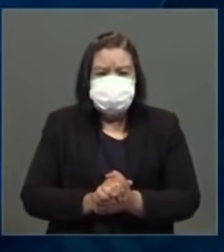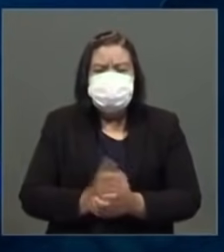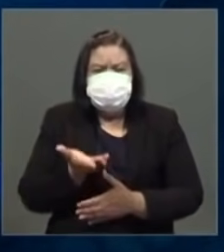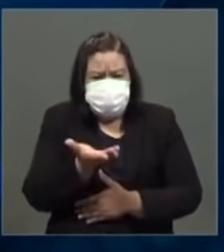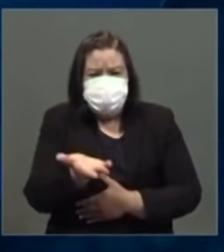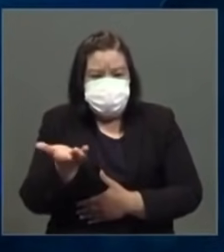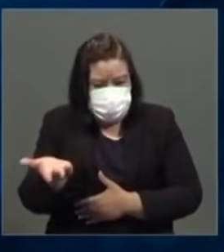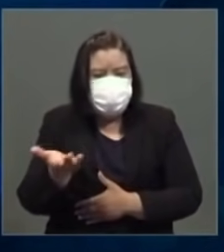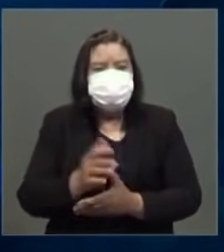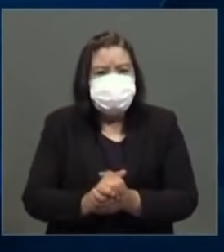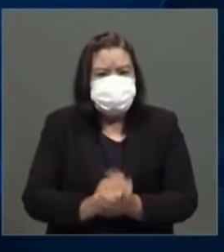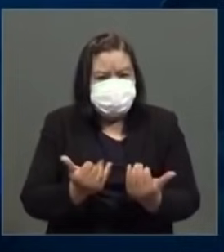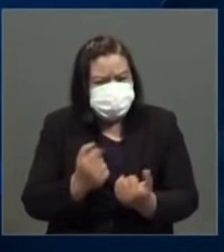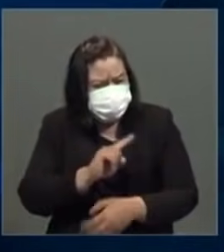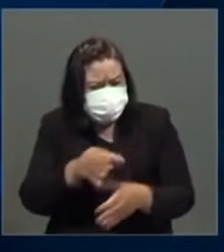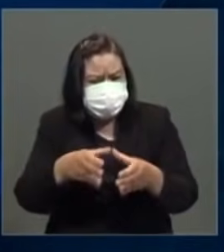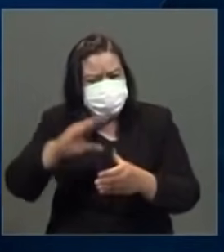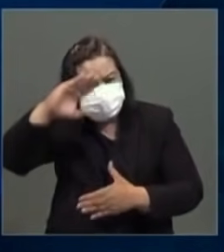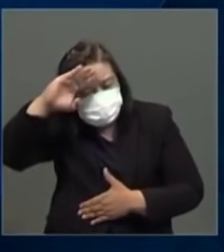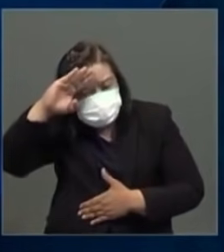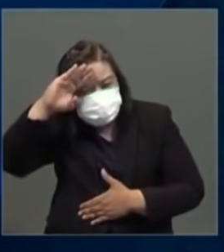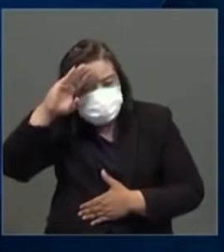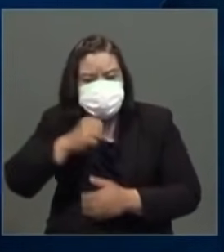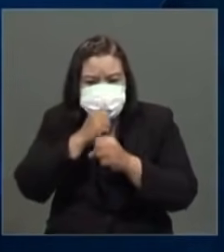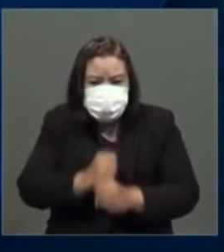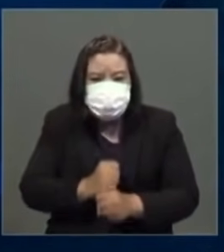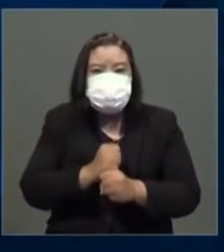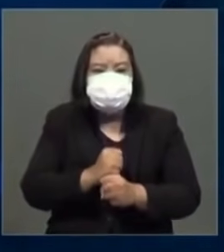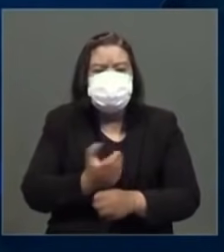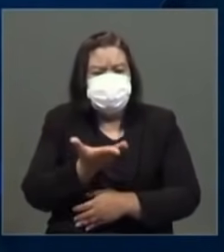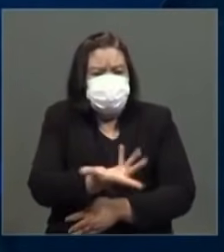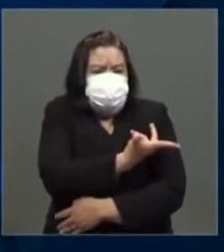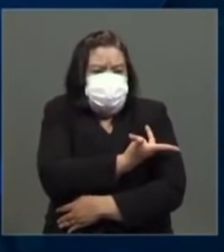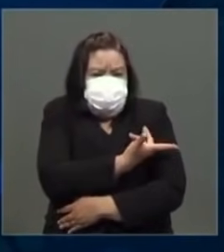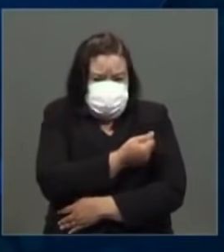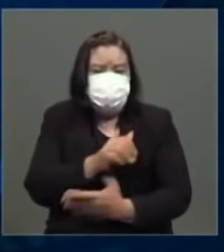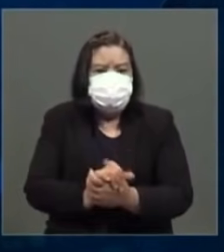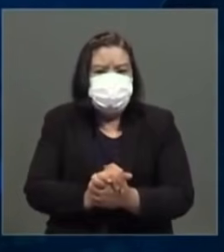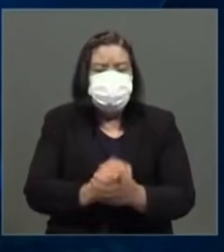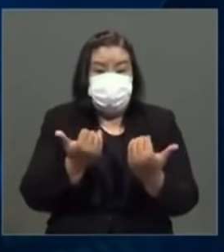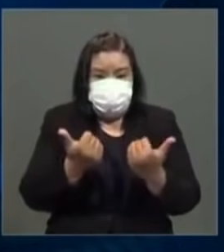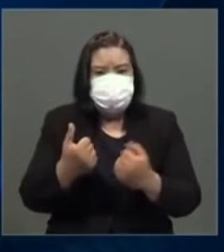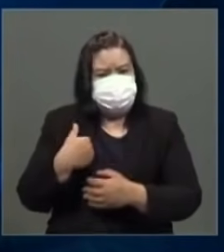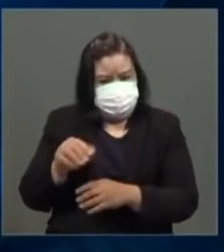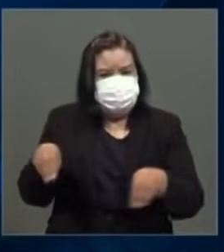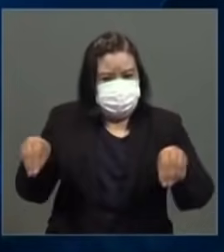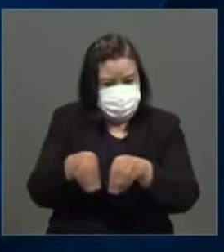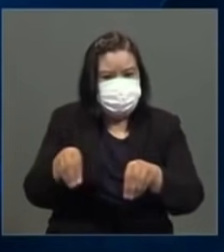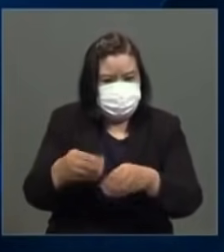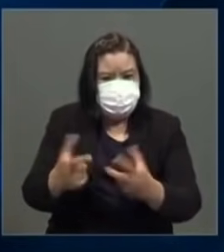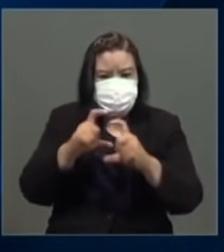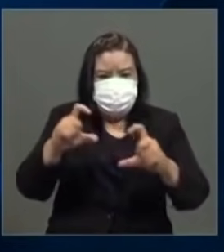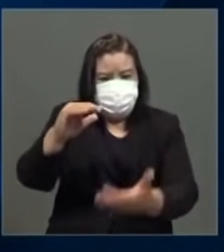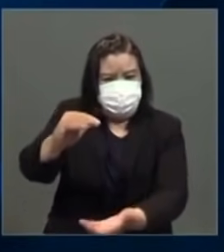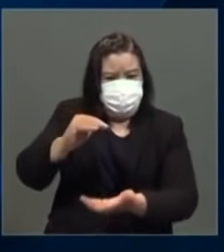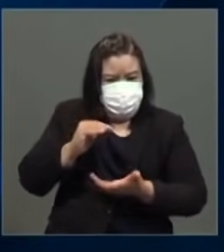กๆท่านที่อยู่ตรงกลุ่มนี้ได้เดินเข้ามาฉีดในวัคซีนวันที่วัคซีนกำลังจะมาซึ่งตอนนี้ก็ในช่วงตอนนี้ม